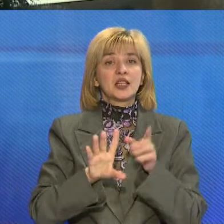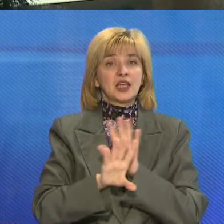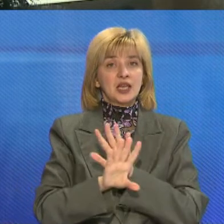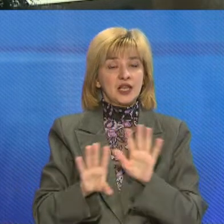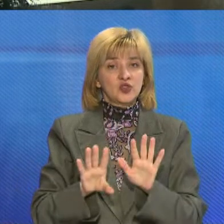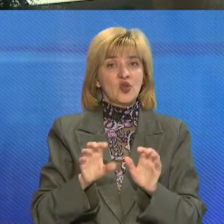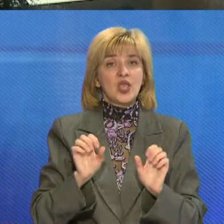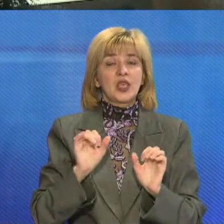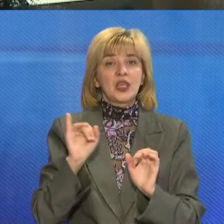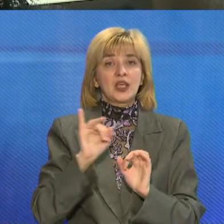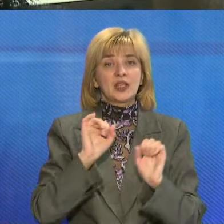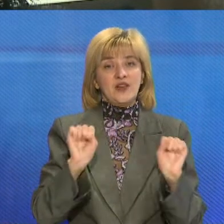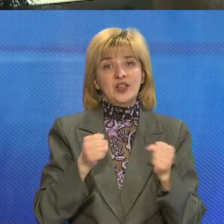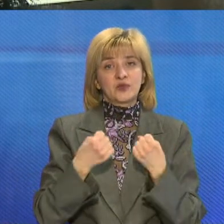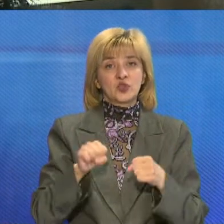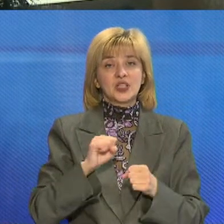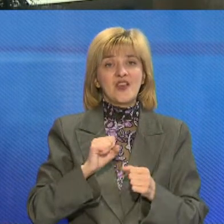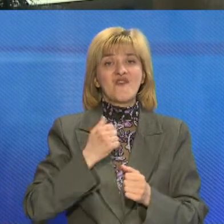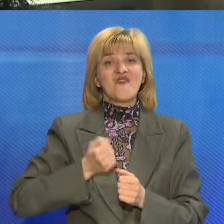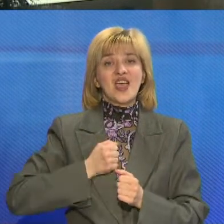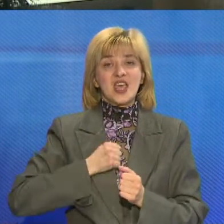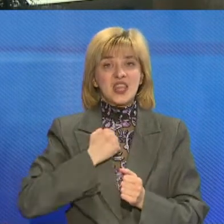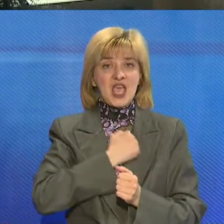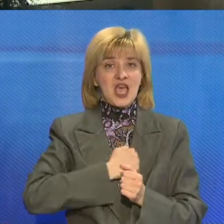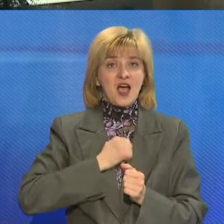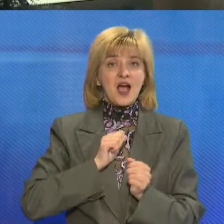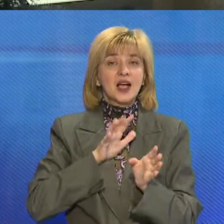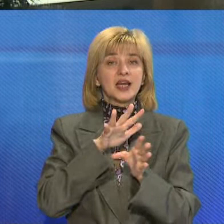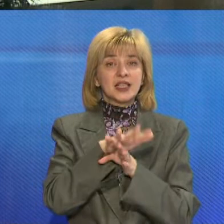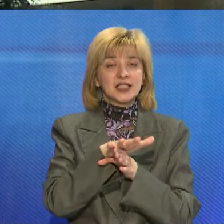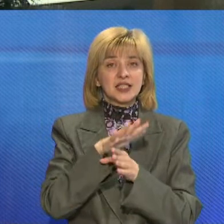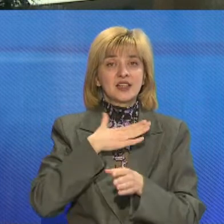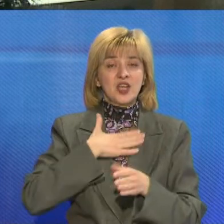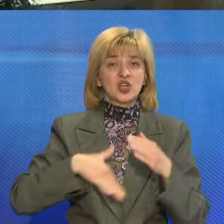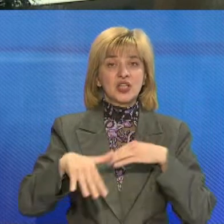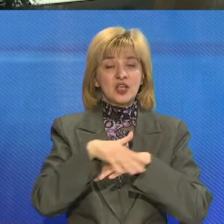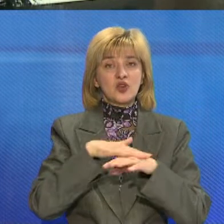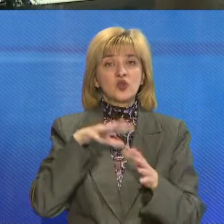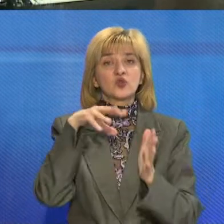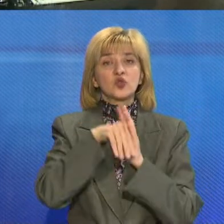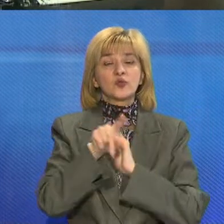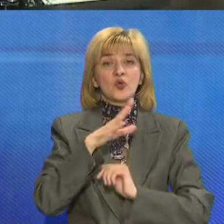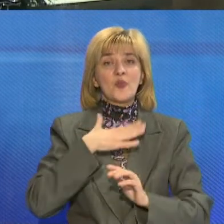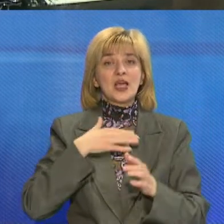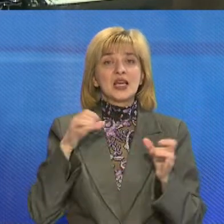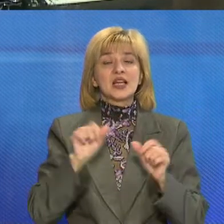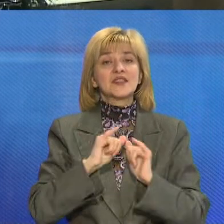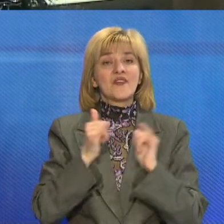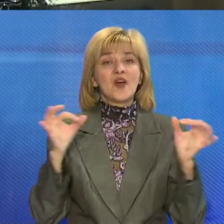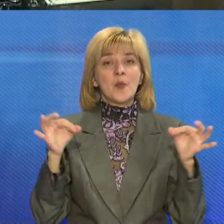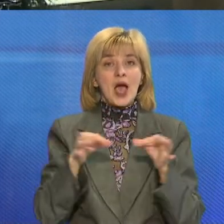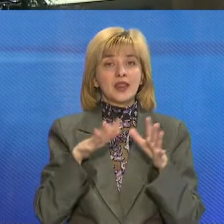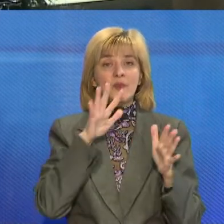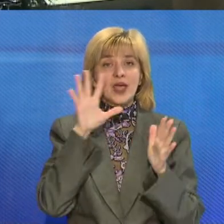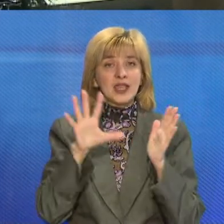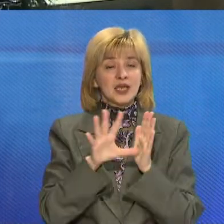военной агрессии с нашей территории. С учетом того, что мы развиваем атомную энергетику, конечно же, и такие моменты